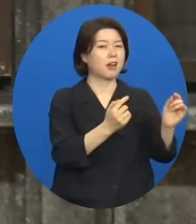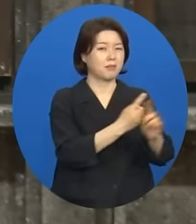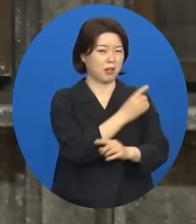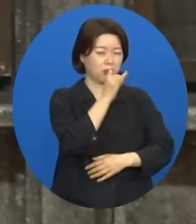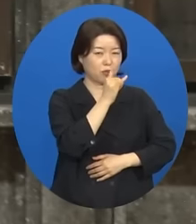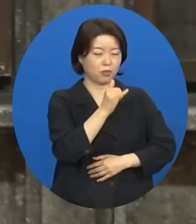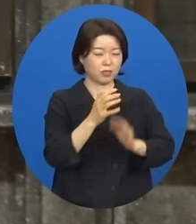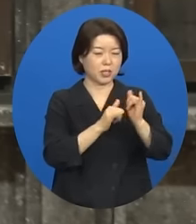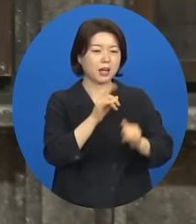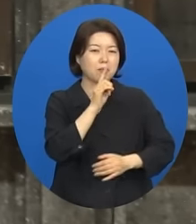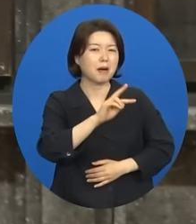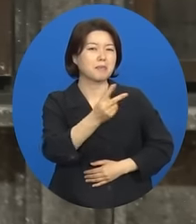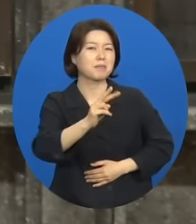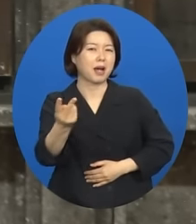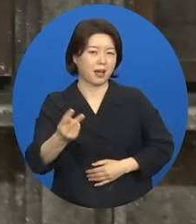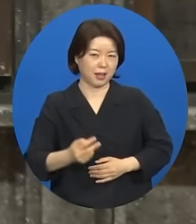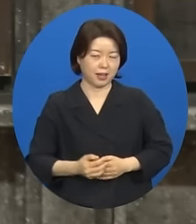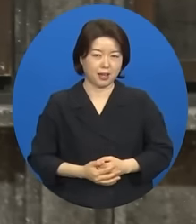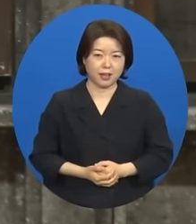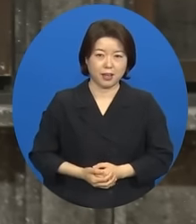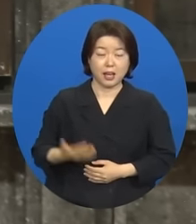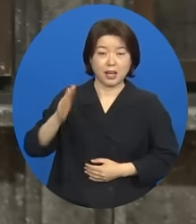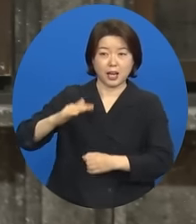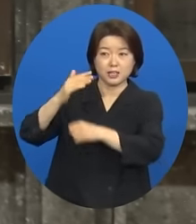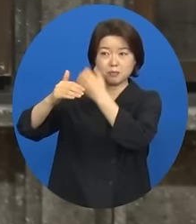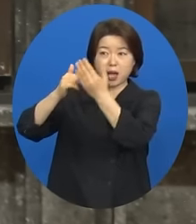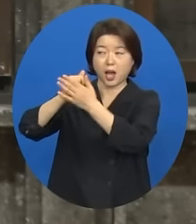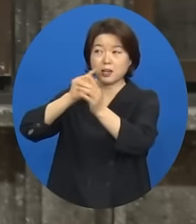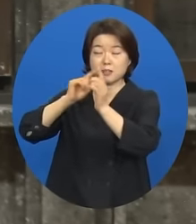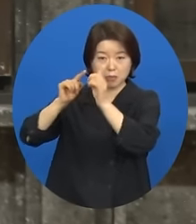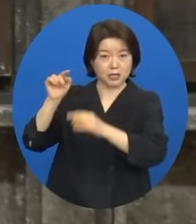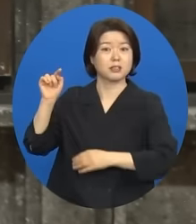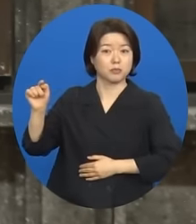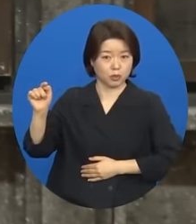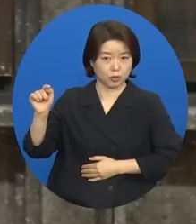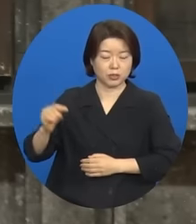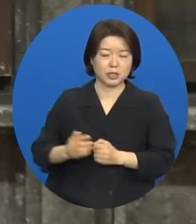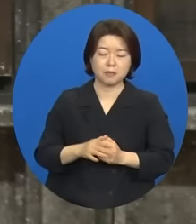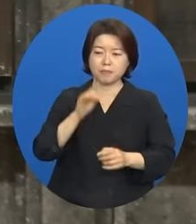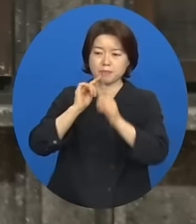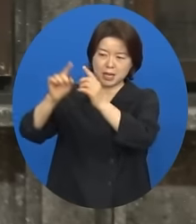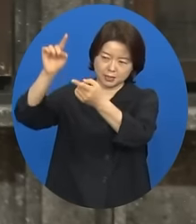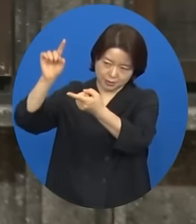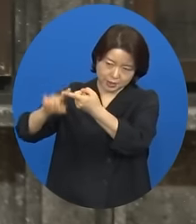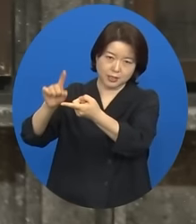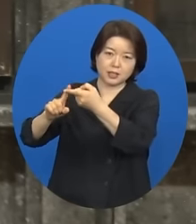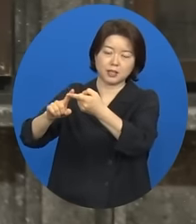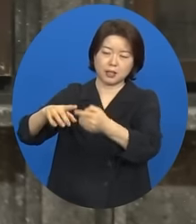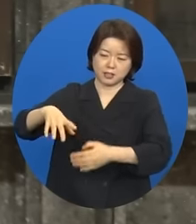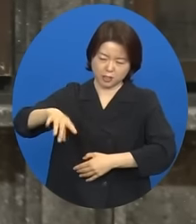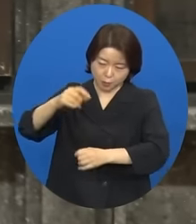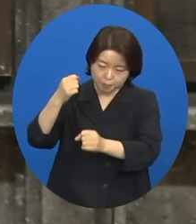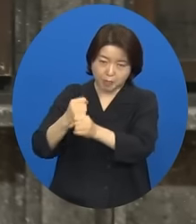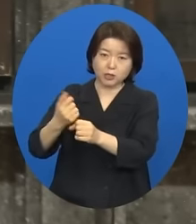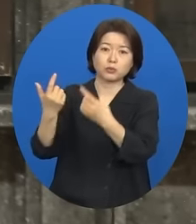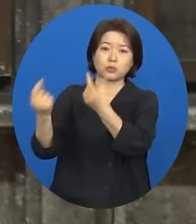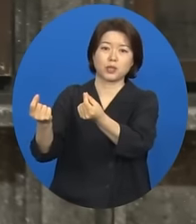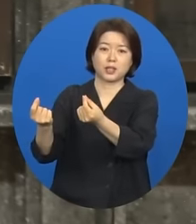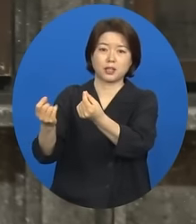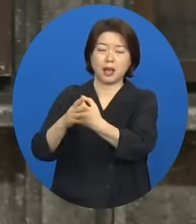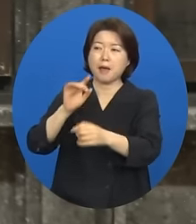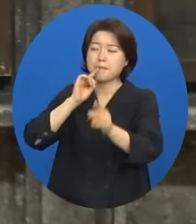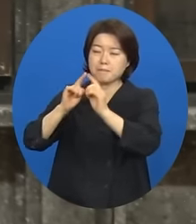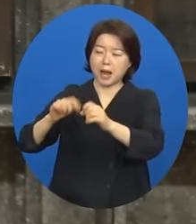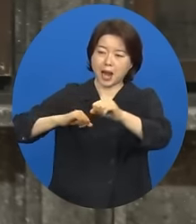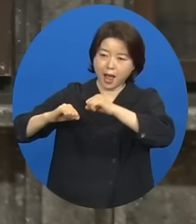말을 바꿀 수 있어요. 그러나 하나님의 말씀이라고 하는 것은 말 자체가 창조입니다. 말과